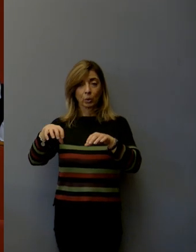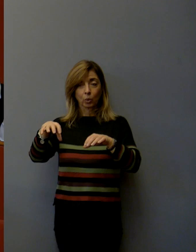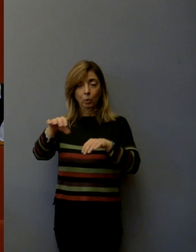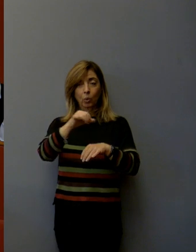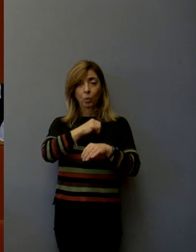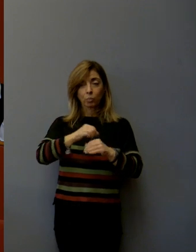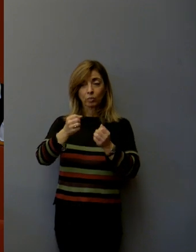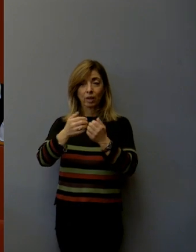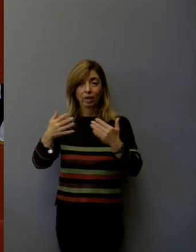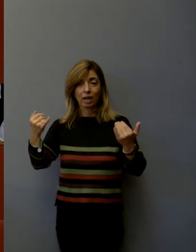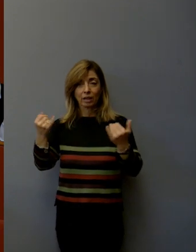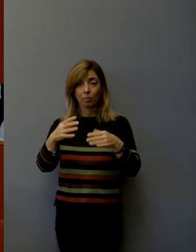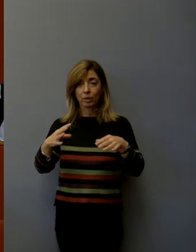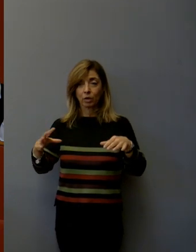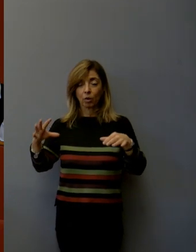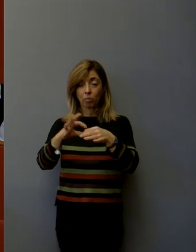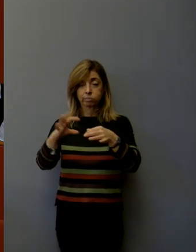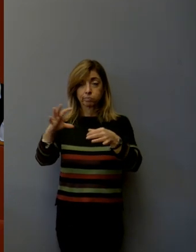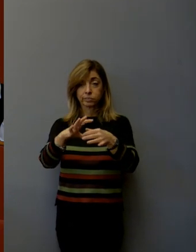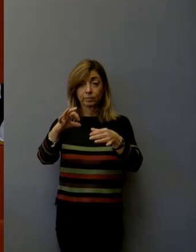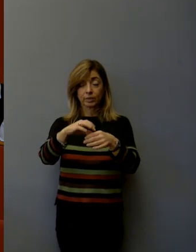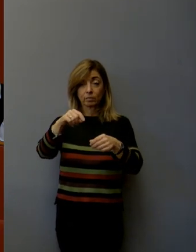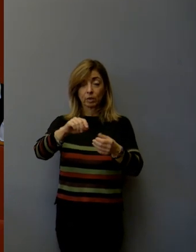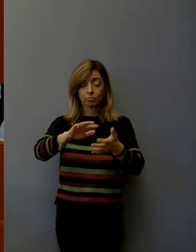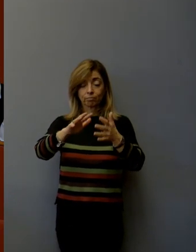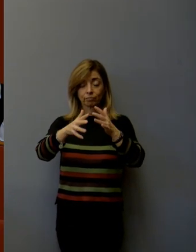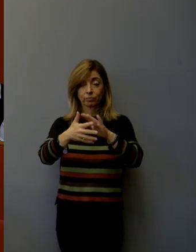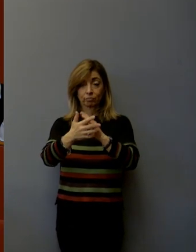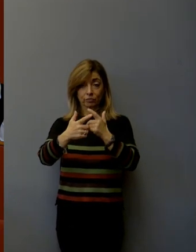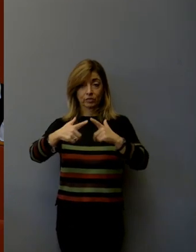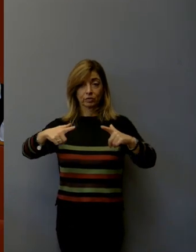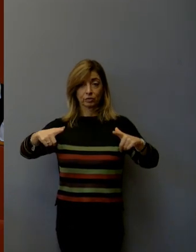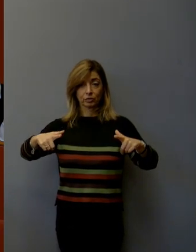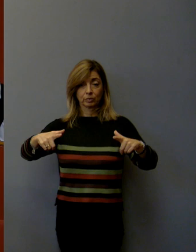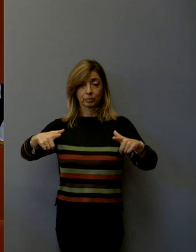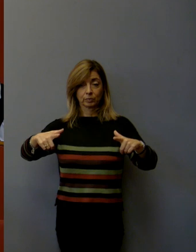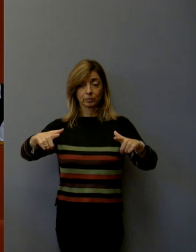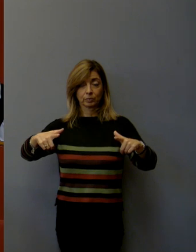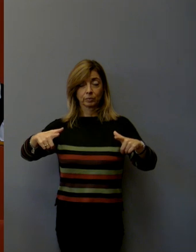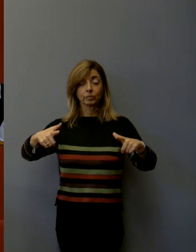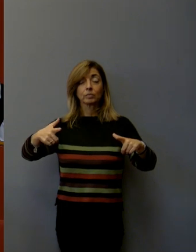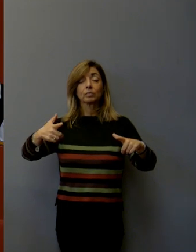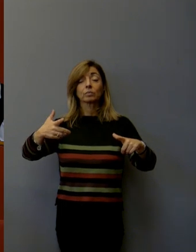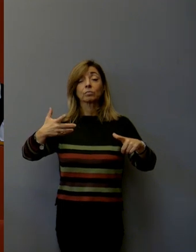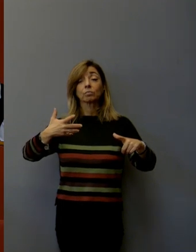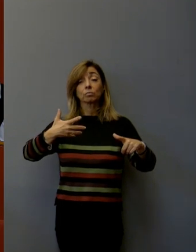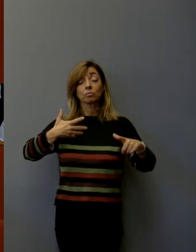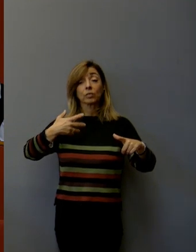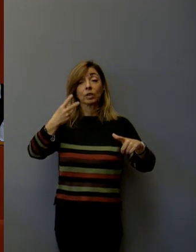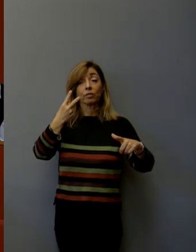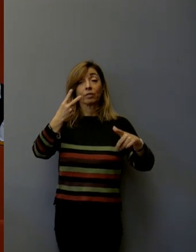dimensioni per cui è oggi Genova ha al suo sul suo territorio addirittura 29